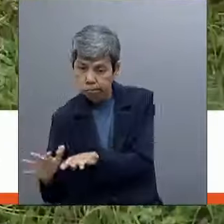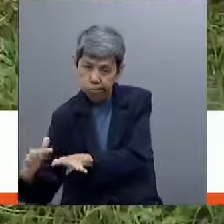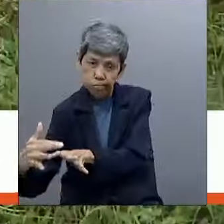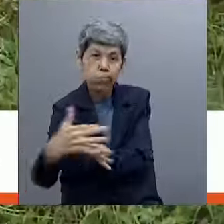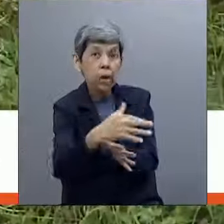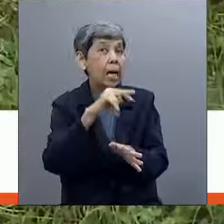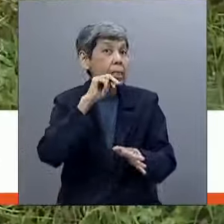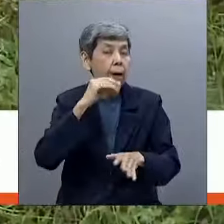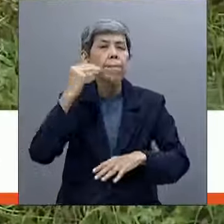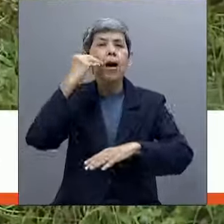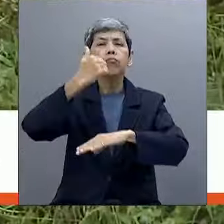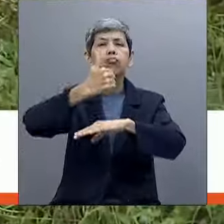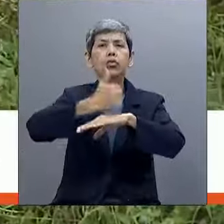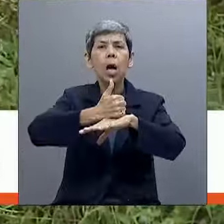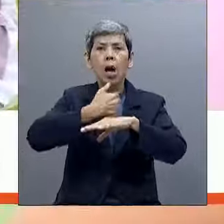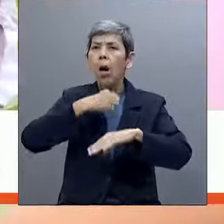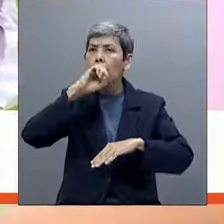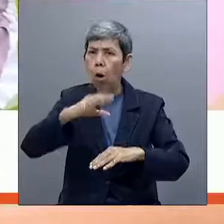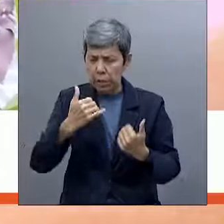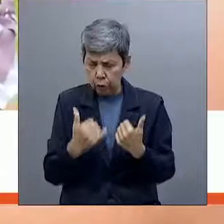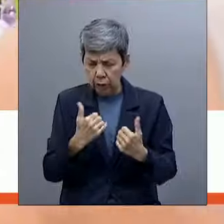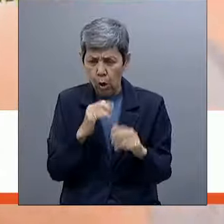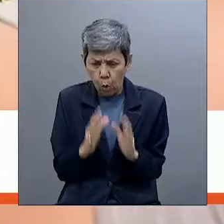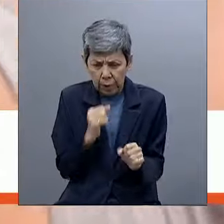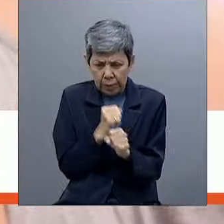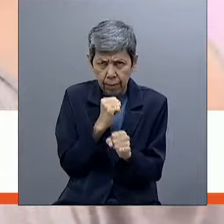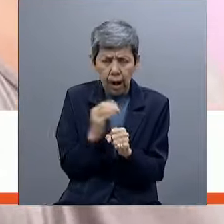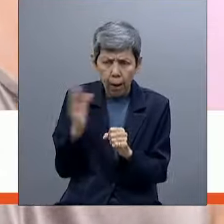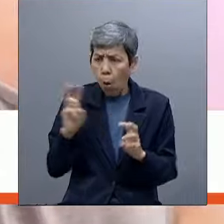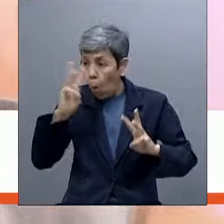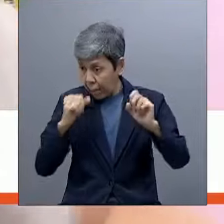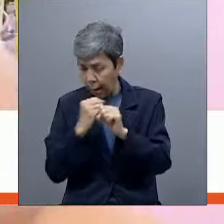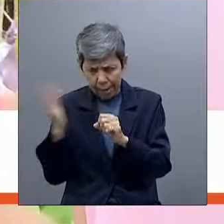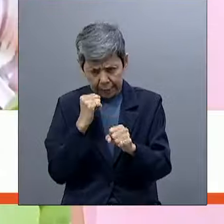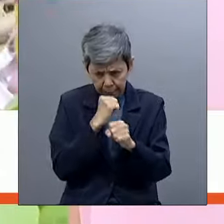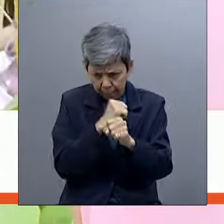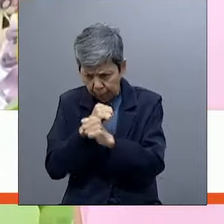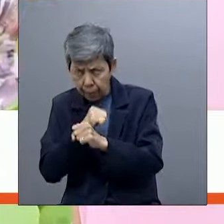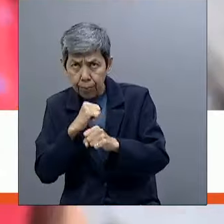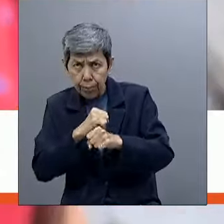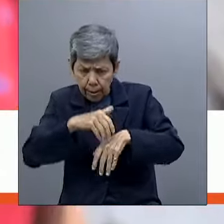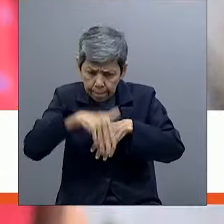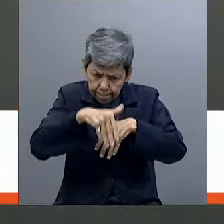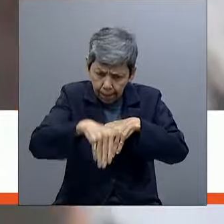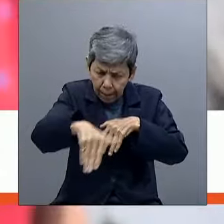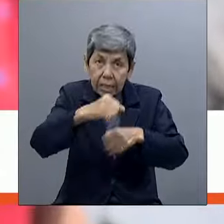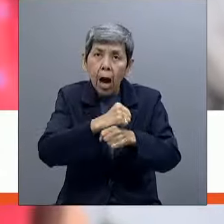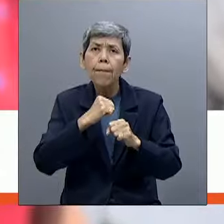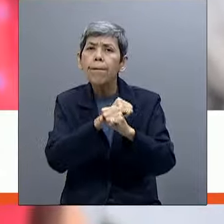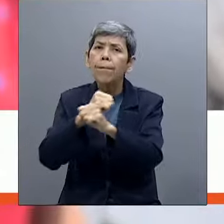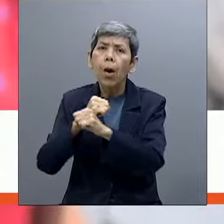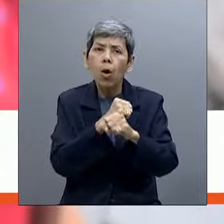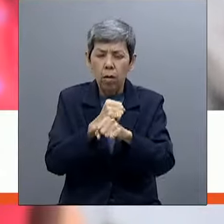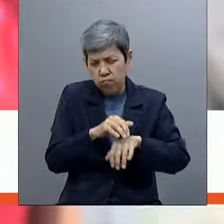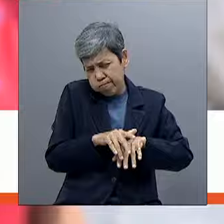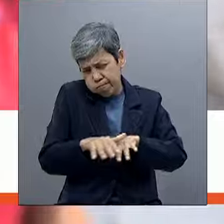ผู้ใหญ่บ้านริมเหมืองเหนือระบุนะครับว่าตอนนี้ระดมกำลังลูกบ้านที่ว่างจากการทำงานมาช่วยกันทำฝ่ายชั่วคราวเพื่อป้องกันน้ำที่จะทะลักเข้า